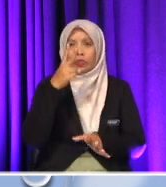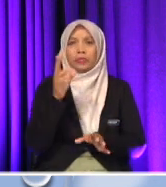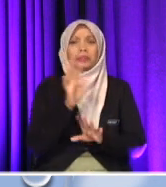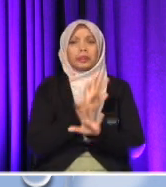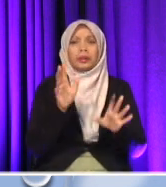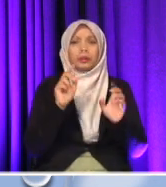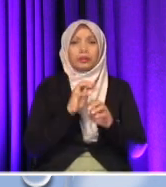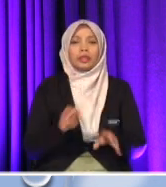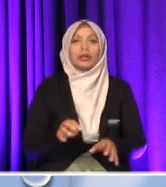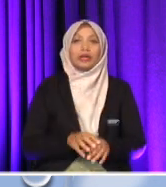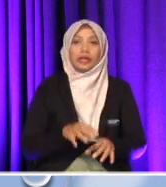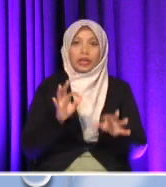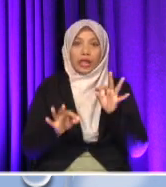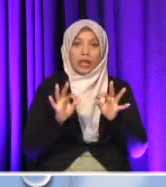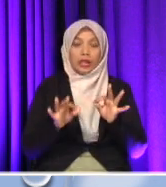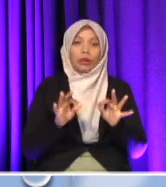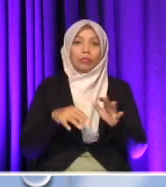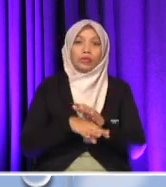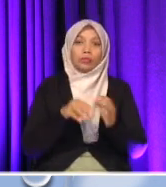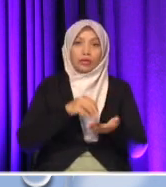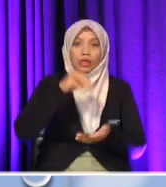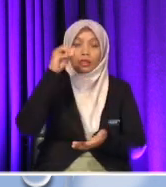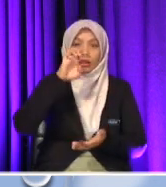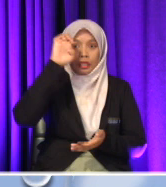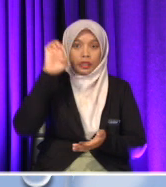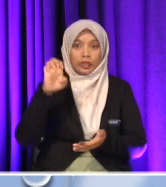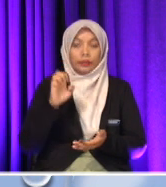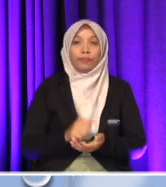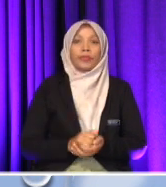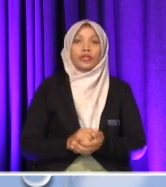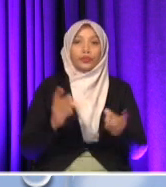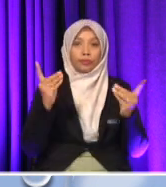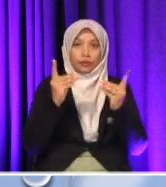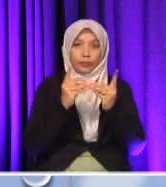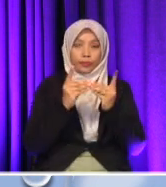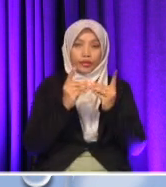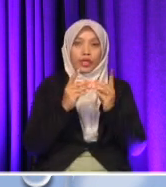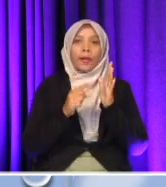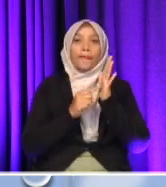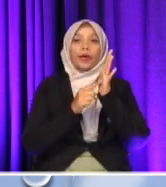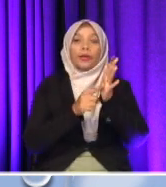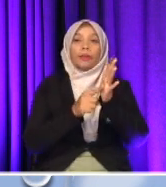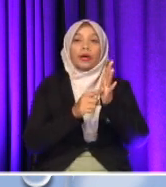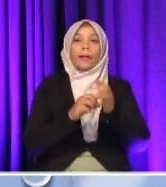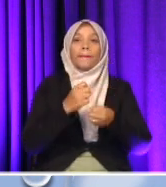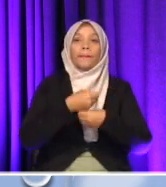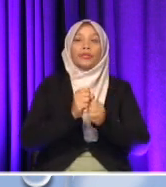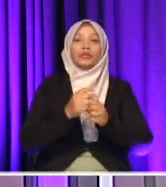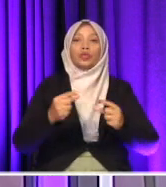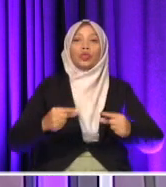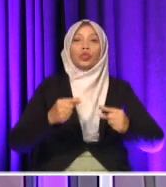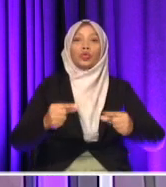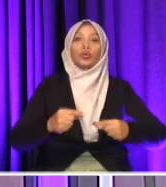sekarang masuk belajar elektrik mesti dia akan jumpa alat ni. Okey, alat ni adalah satu alat untuk memaparkan bentuk gelombang. Maksudnya kalau kita